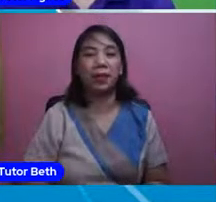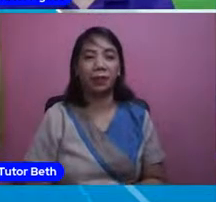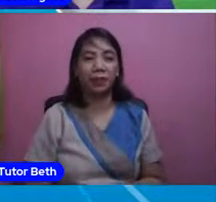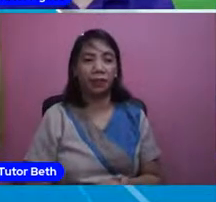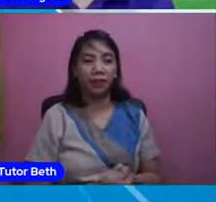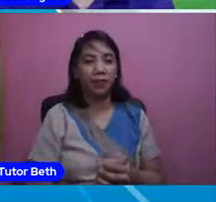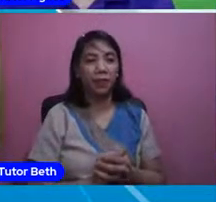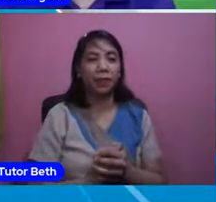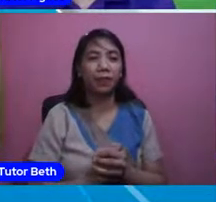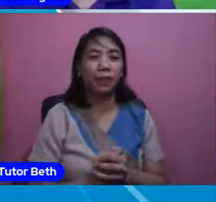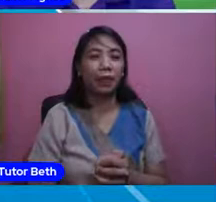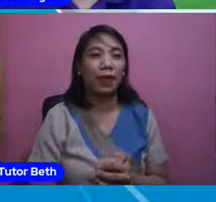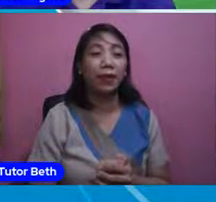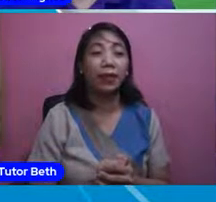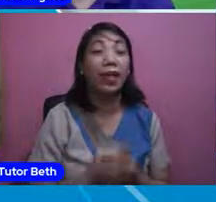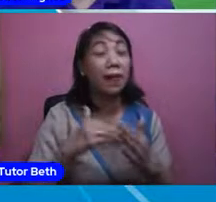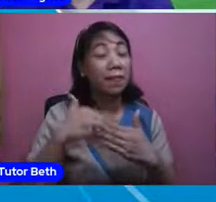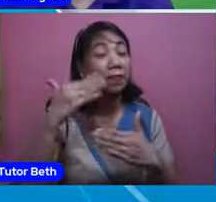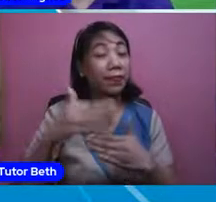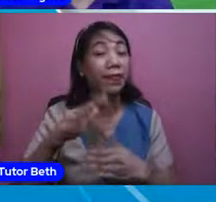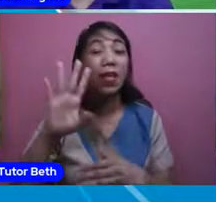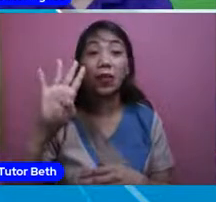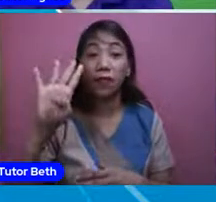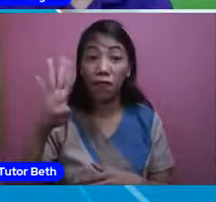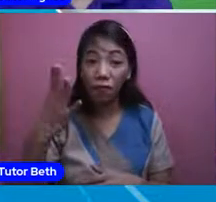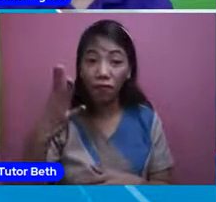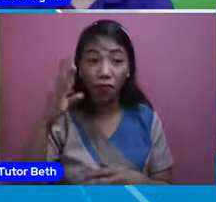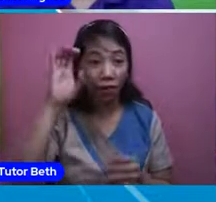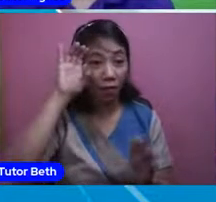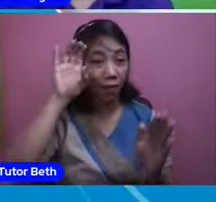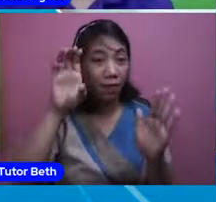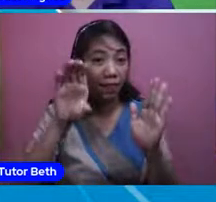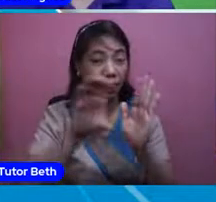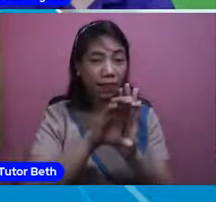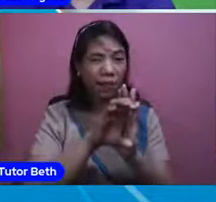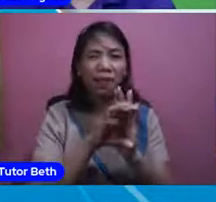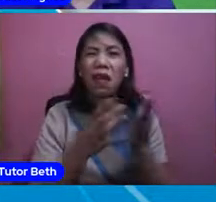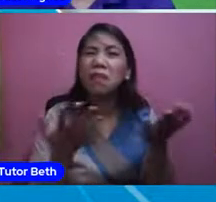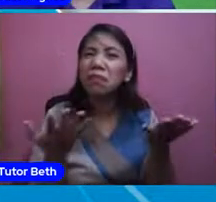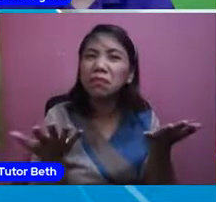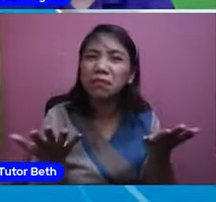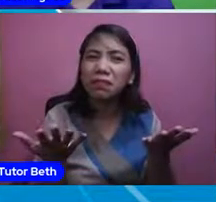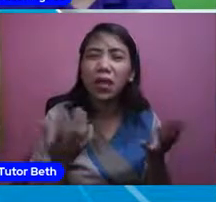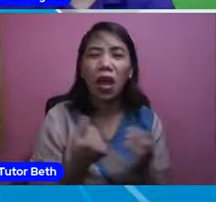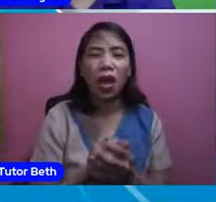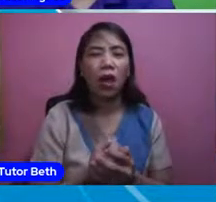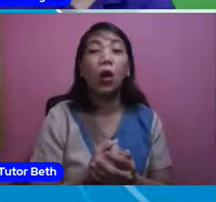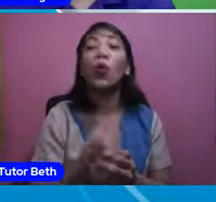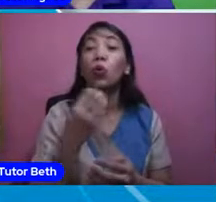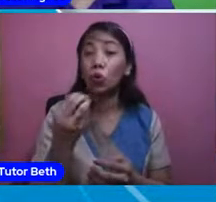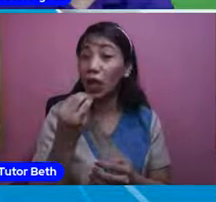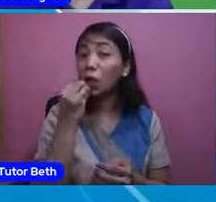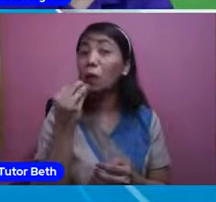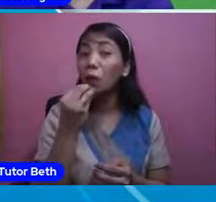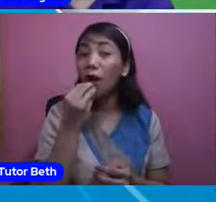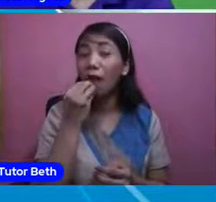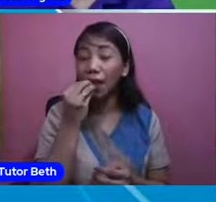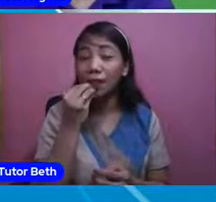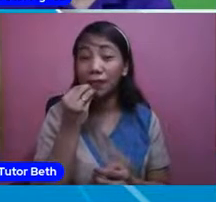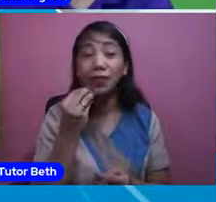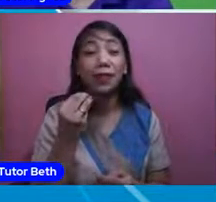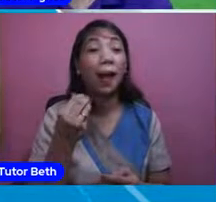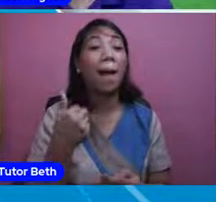Okay? Next, yung huling larawan naman, ano kaya yan? Kumakain na si Alvin mag-isa.